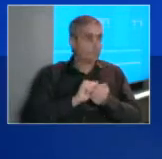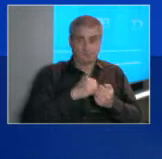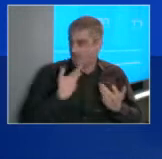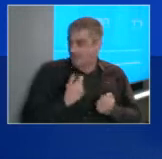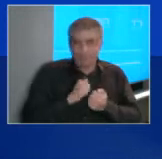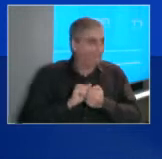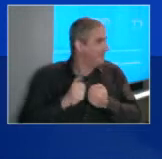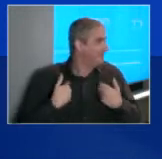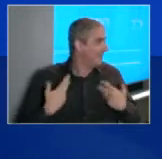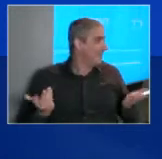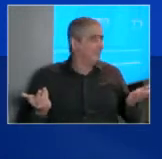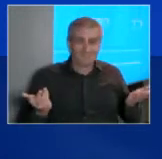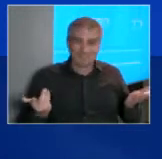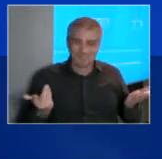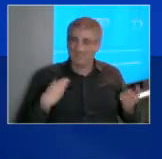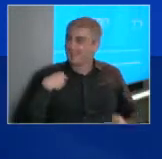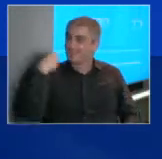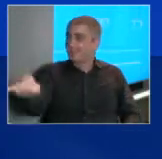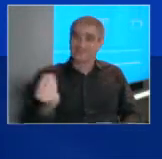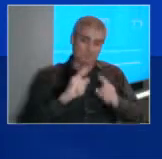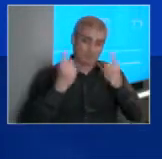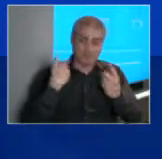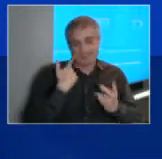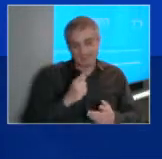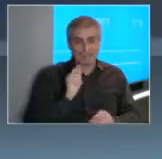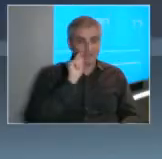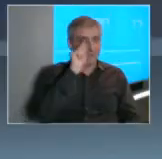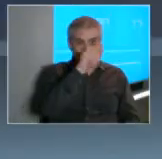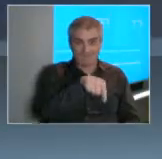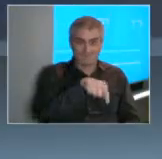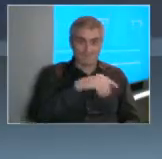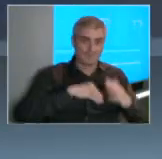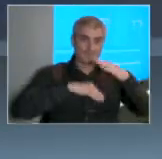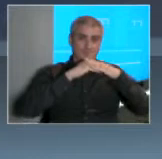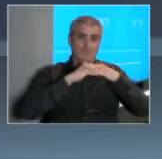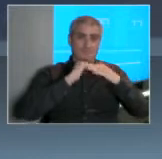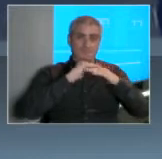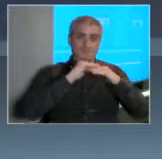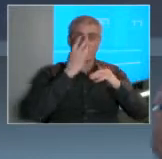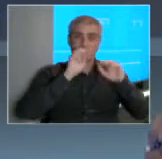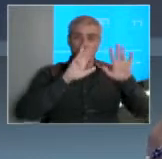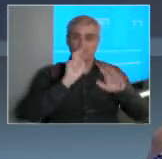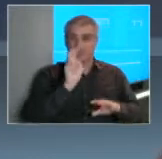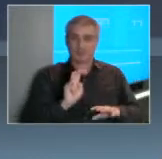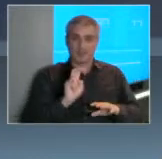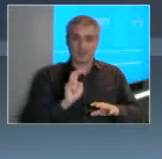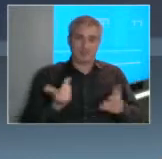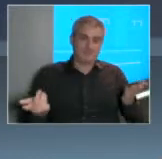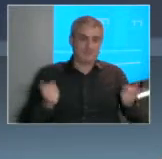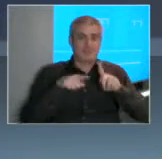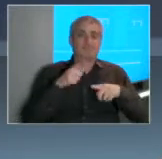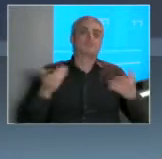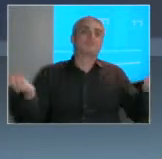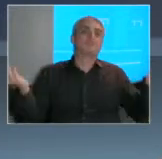בין החברות. נתתי את זה למישהו אחר, הייתי צריך להגיע לרף המשלוח של 49 דולרים. כן, כן, לפעמים